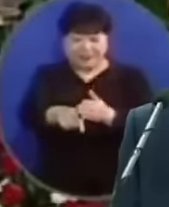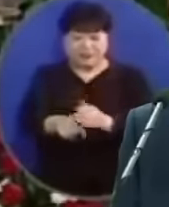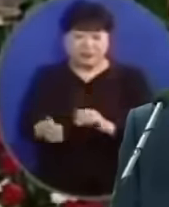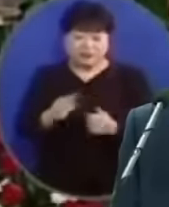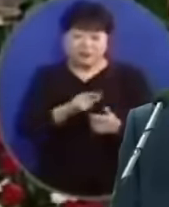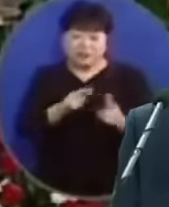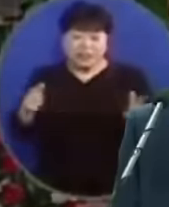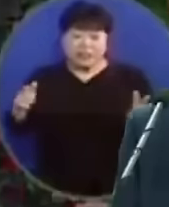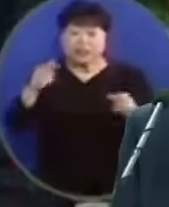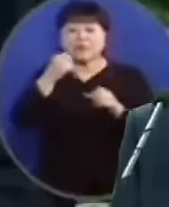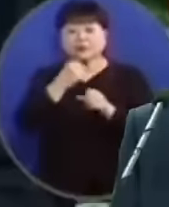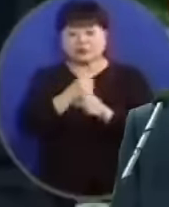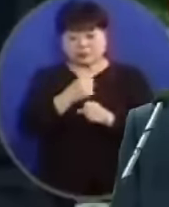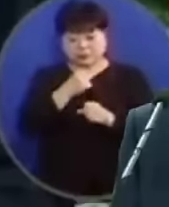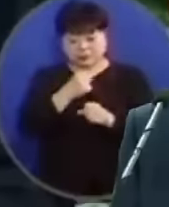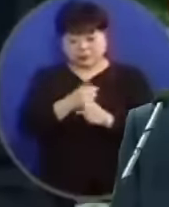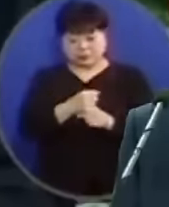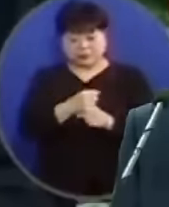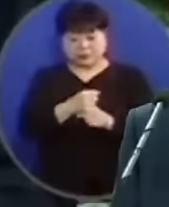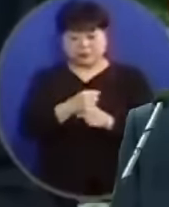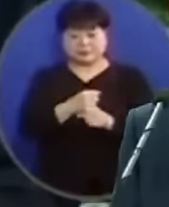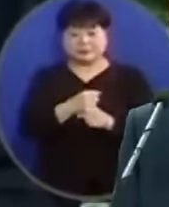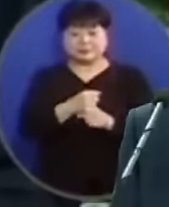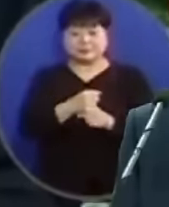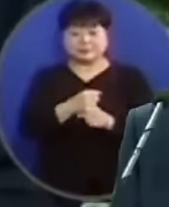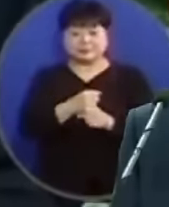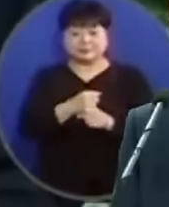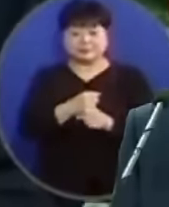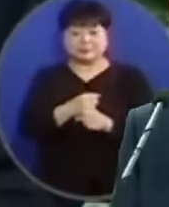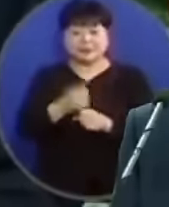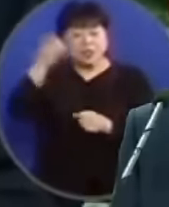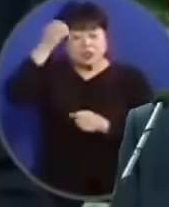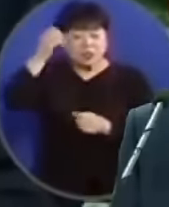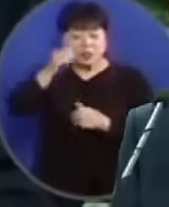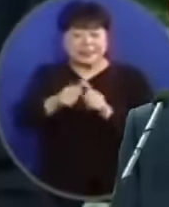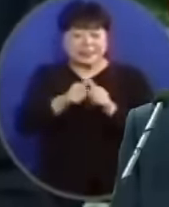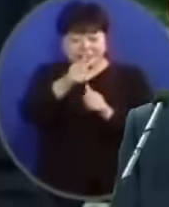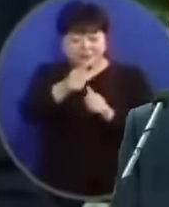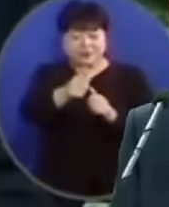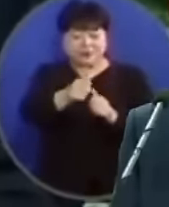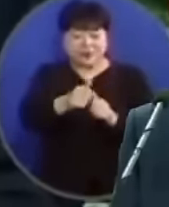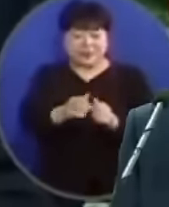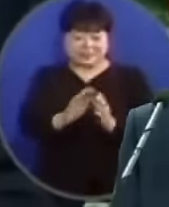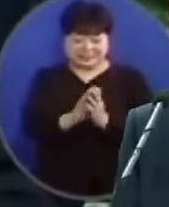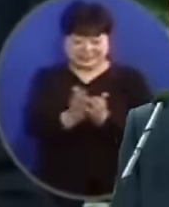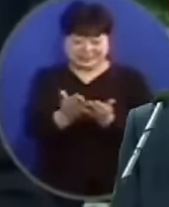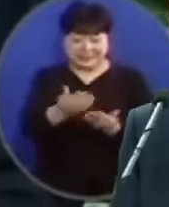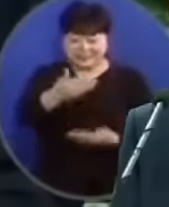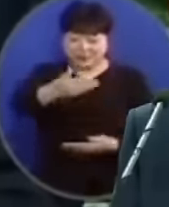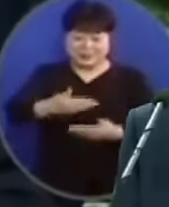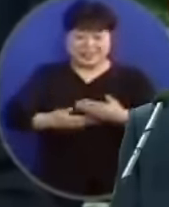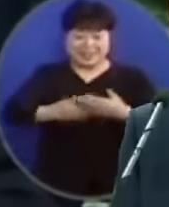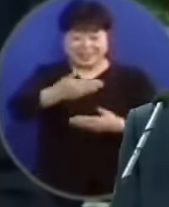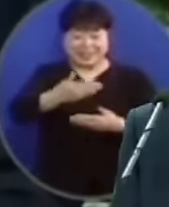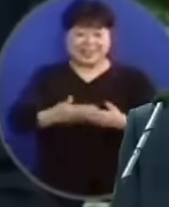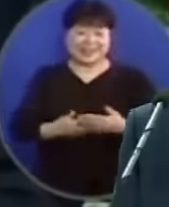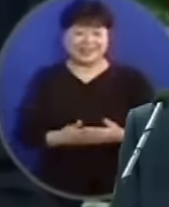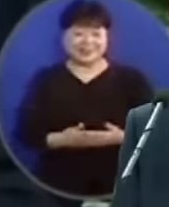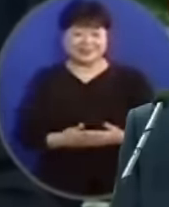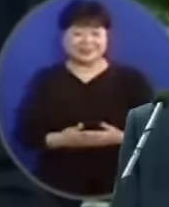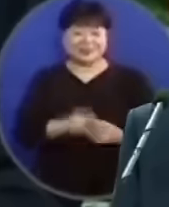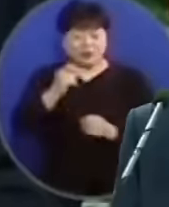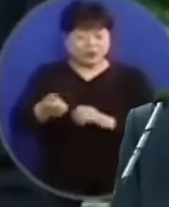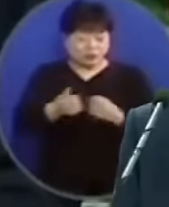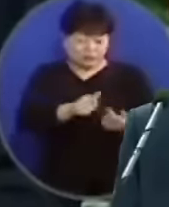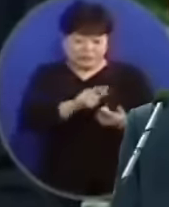않는 존재로 지었었습니다. 그 영혼은 하나님과 친히 교제하고 육체는 영원히